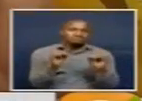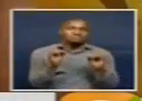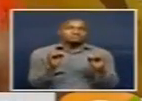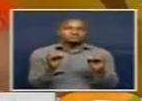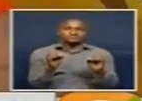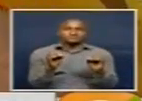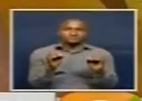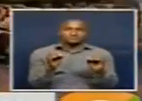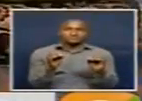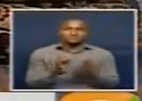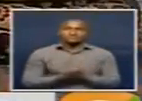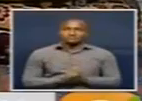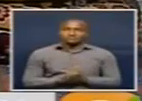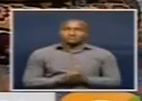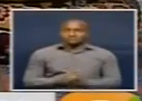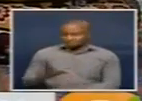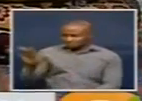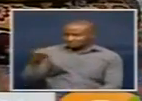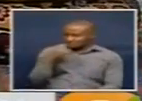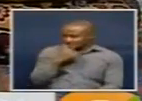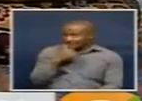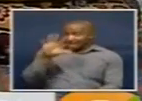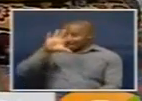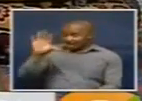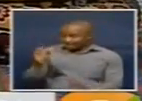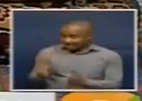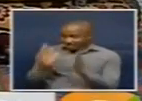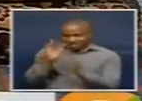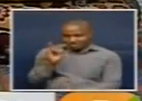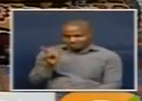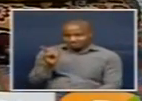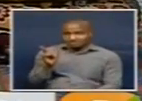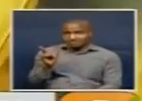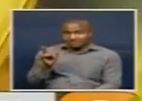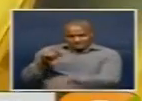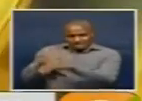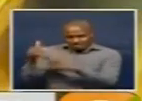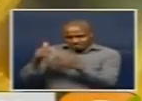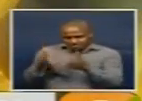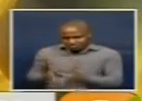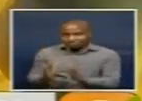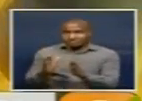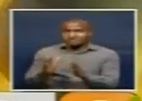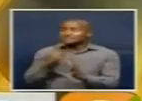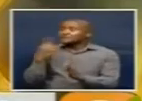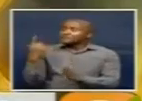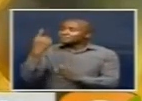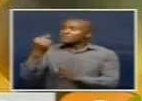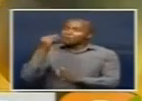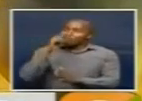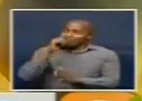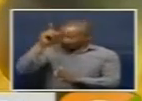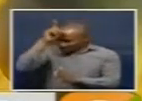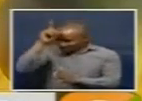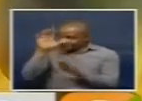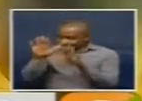wa Kiafrika. Bim safari ya Kiafrika nadhani ukikaribia karibu kujifungua unaambiwa rudi nyumbani kwa mama umalize